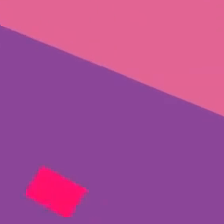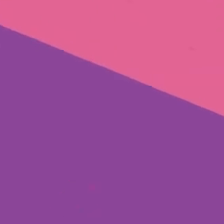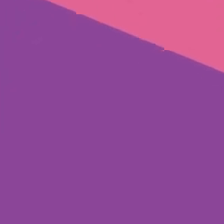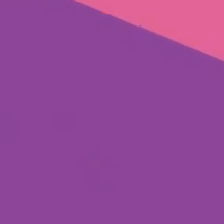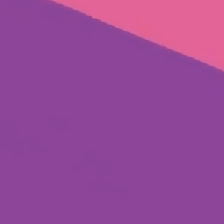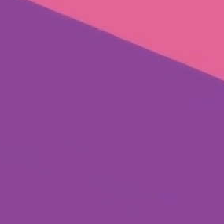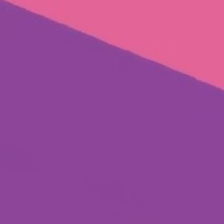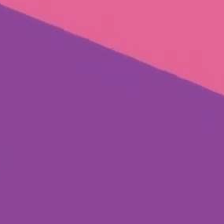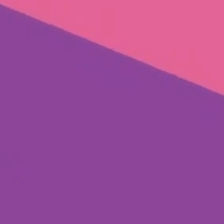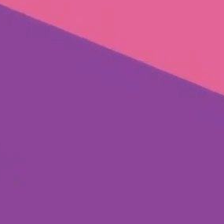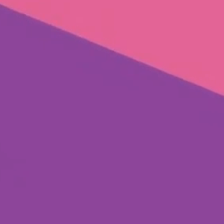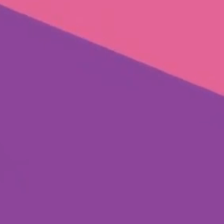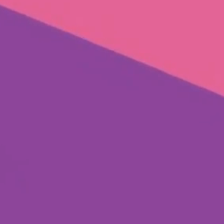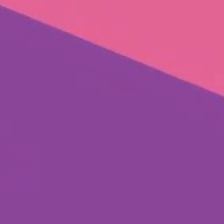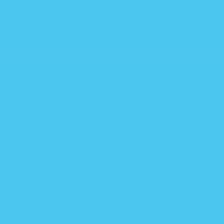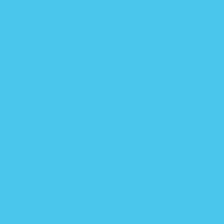Hai